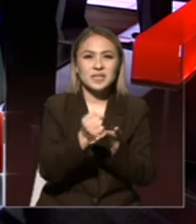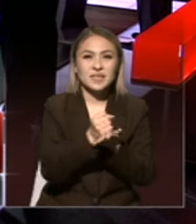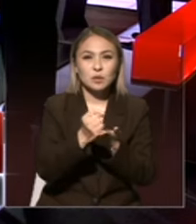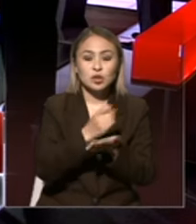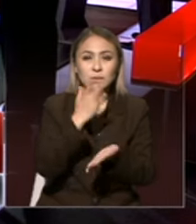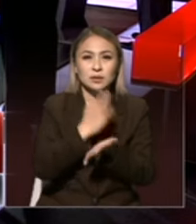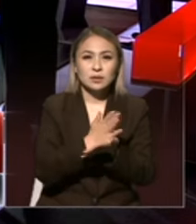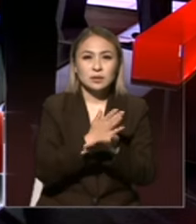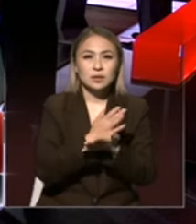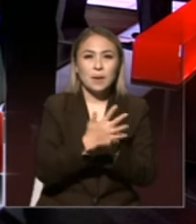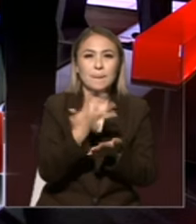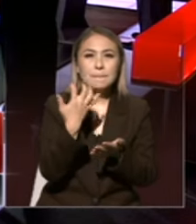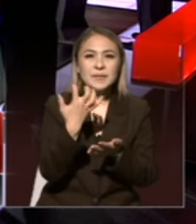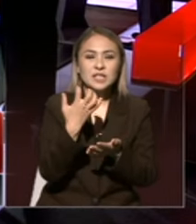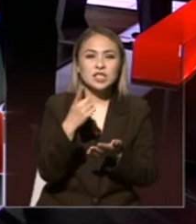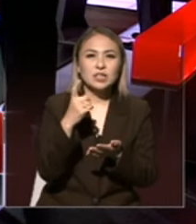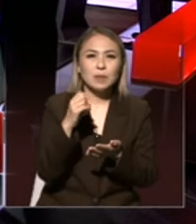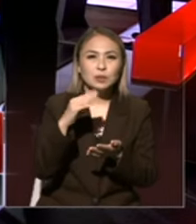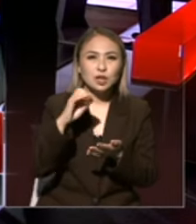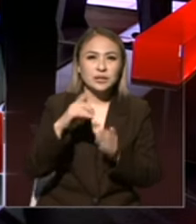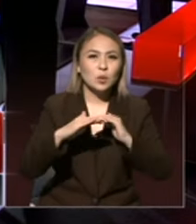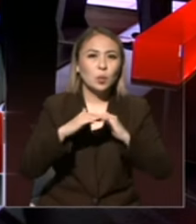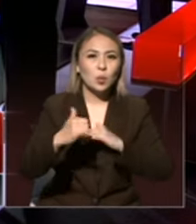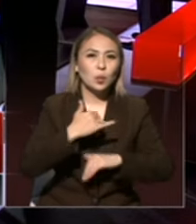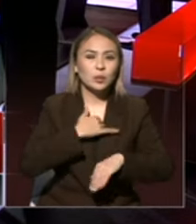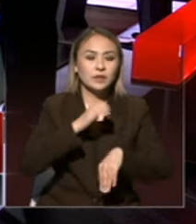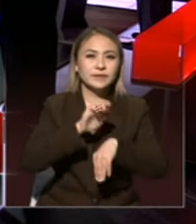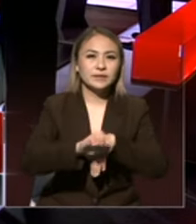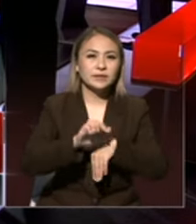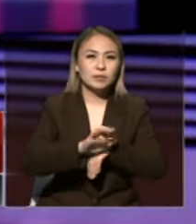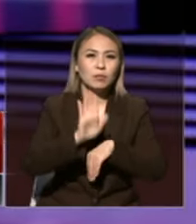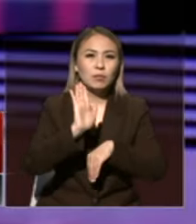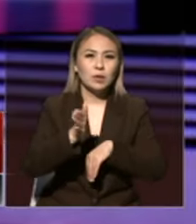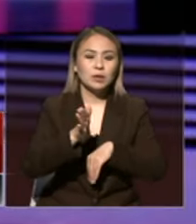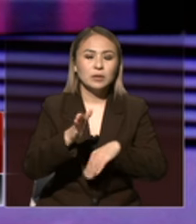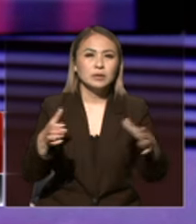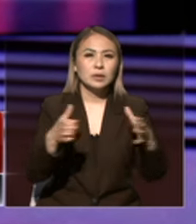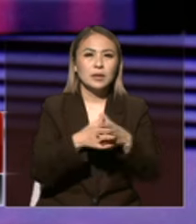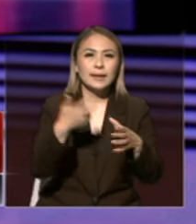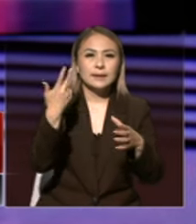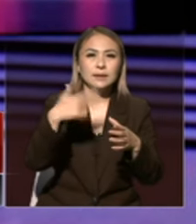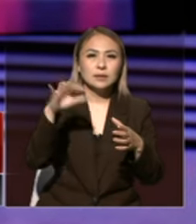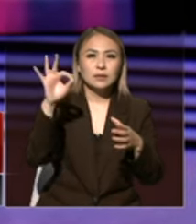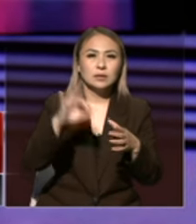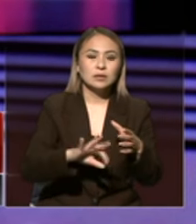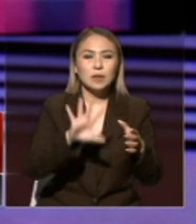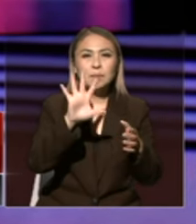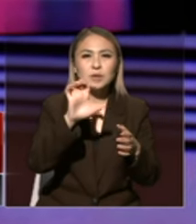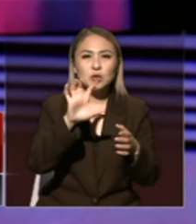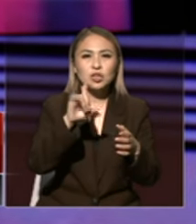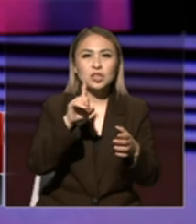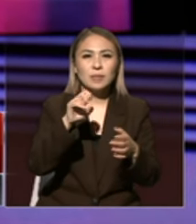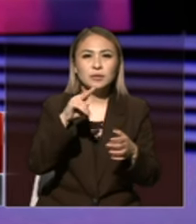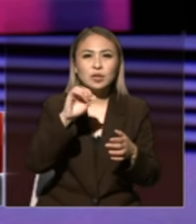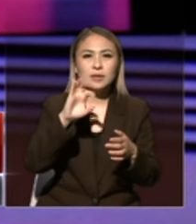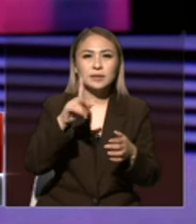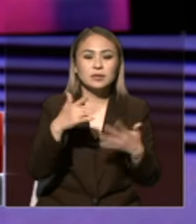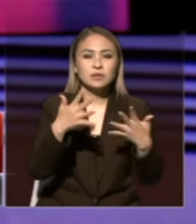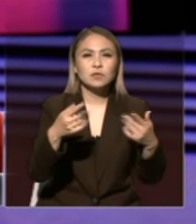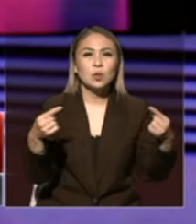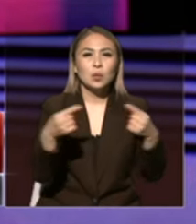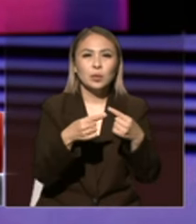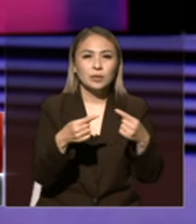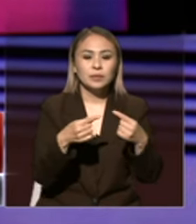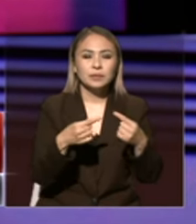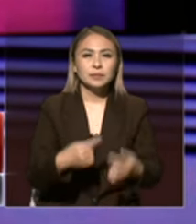болса, онда 500 запчасты бізде шығарылатын болады. Солай ма? Капитализация 30% болатын болса. 500 запчасты. Соны айтыңызшы, қандай запчасты бізде